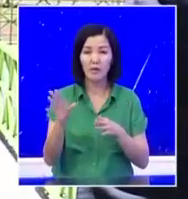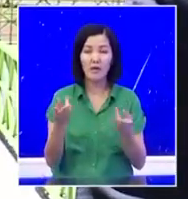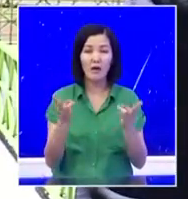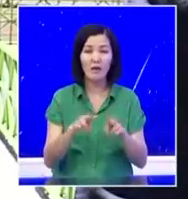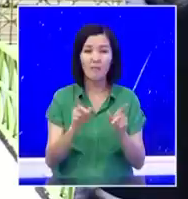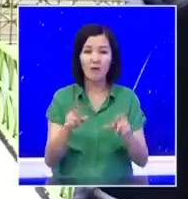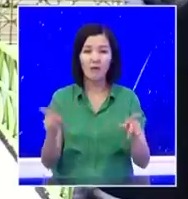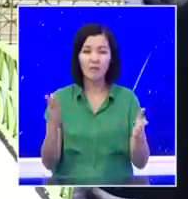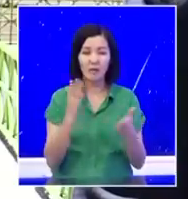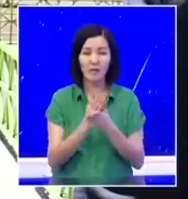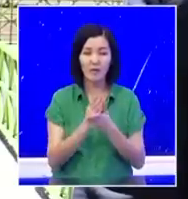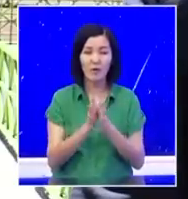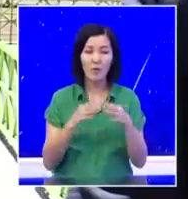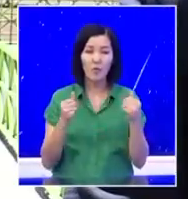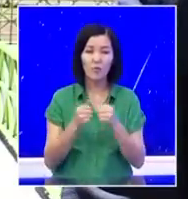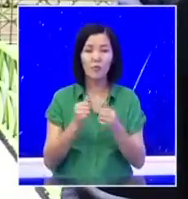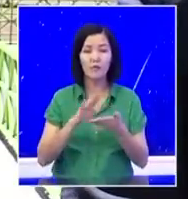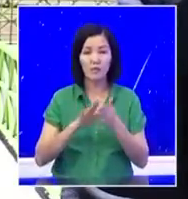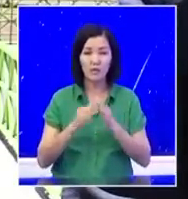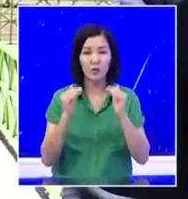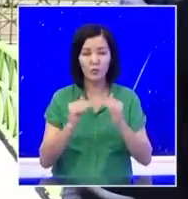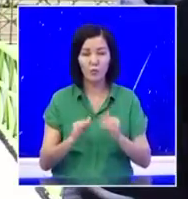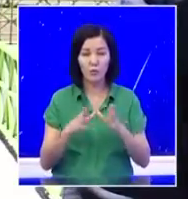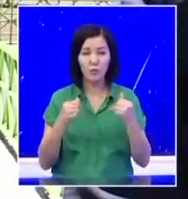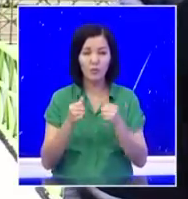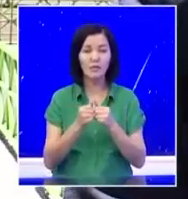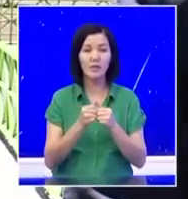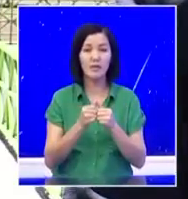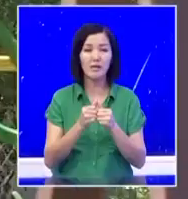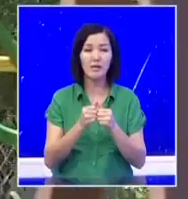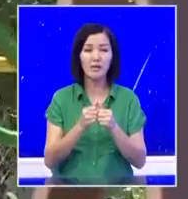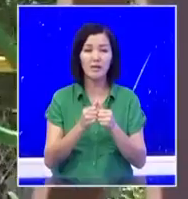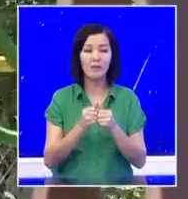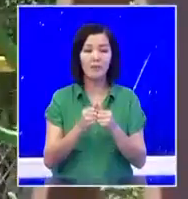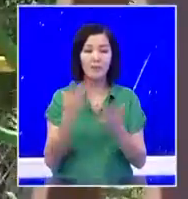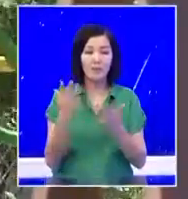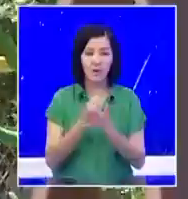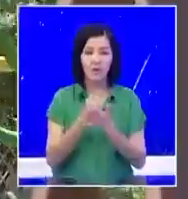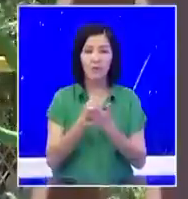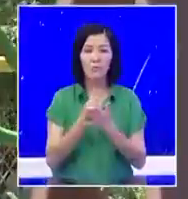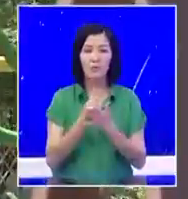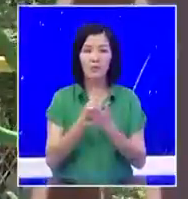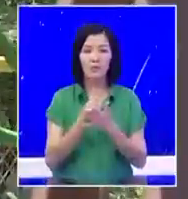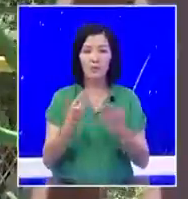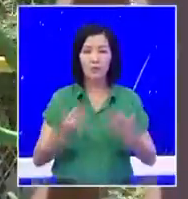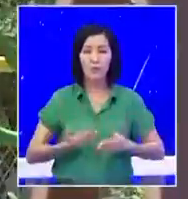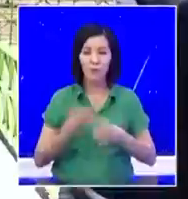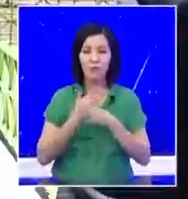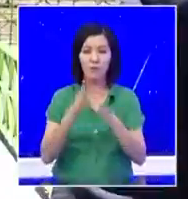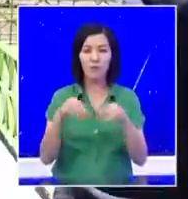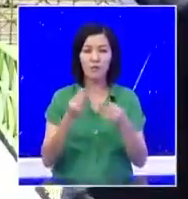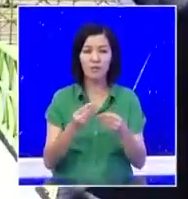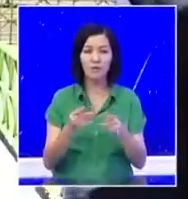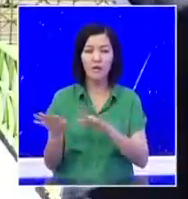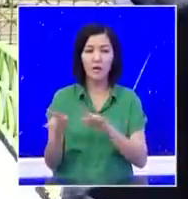азаматтарды арнайы осы халықтың тұрғылықты азаматтарының арқылы тауып, соларға мысалы әлеуметтік көмек көрсетіп отырмыз.